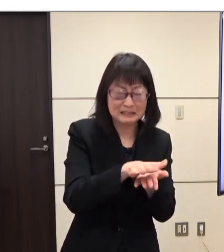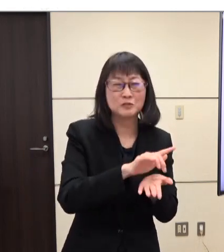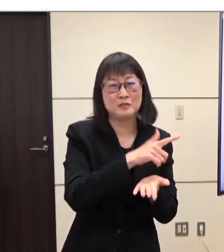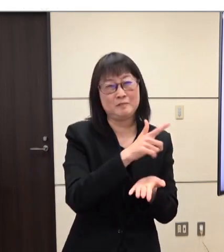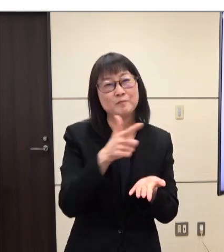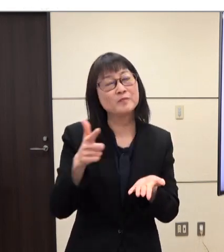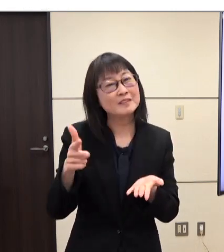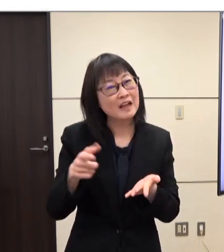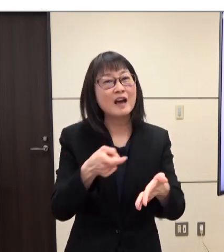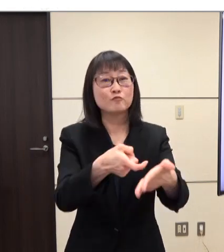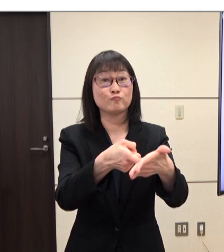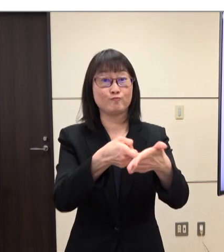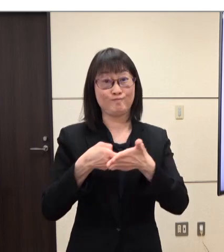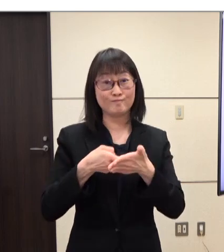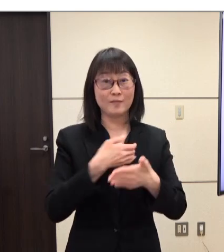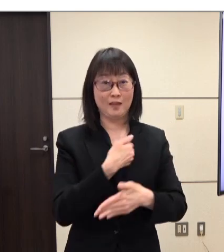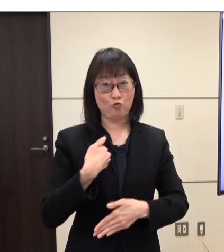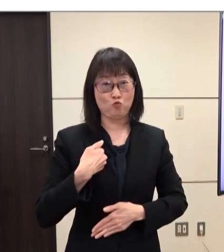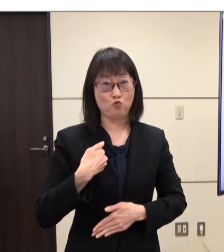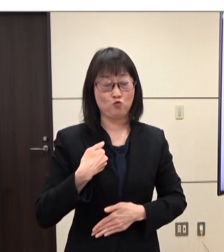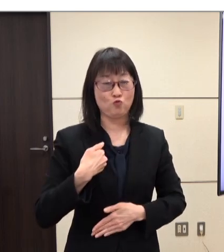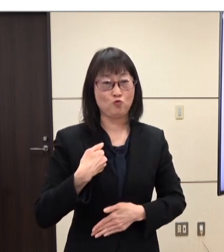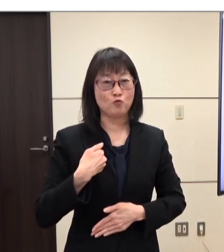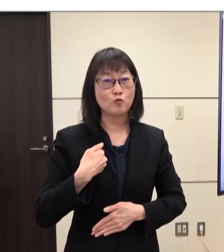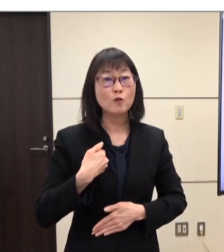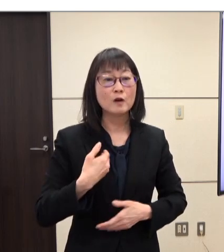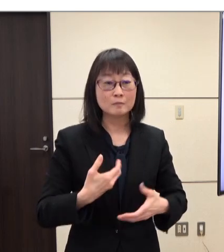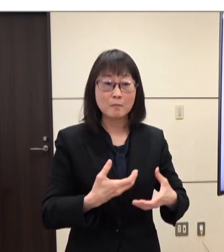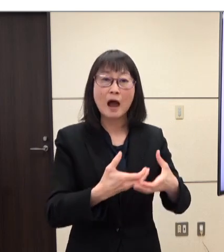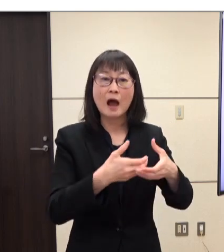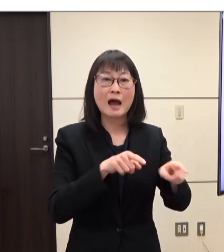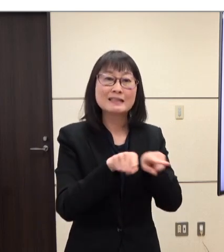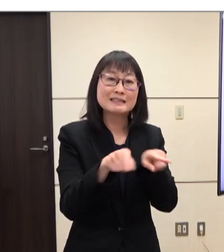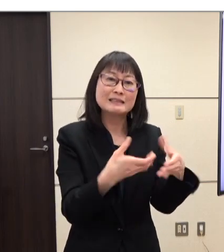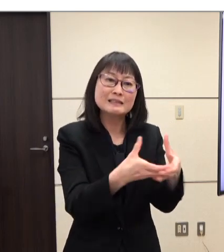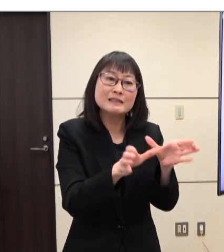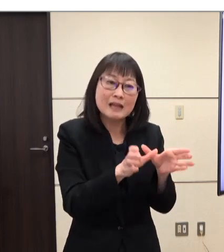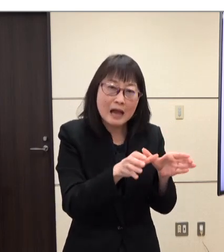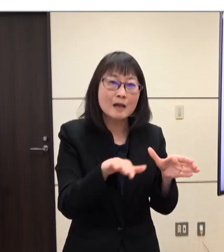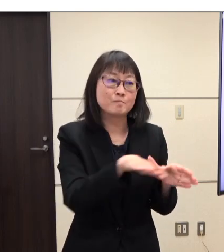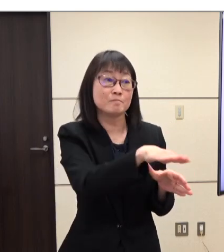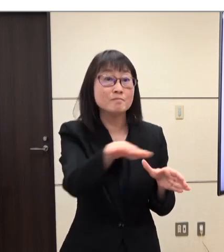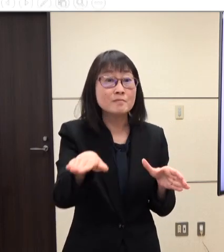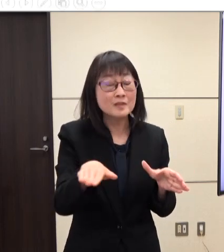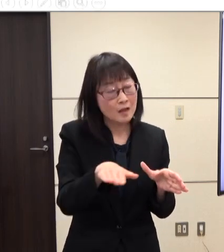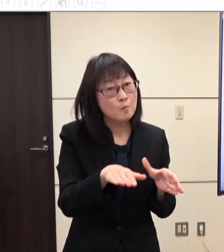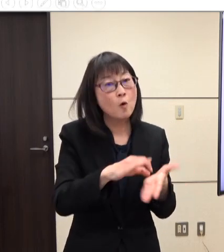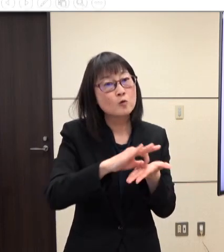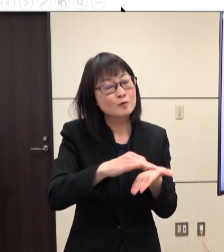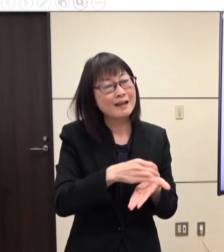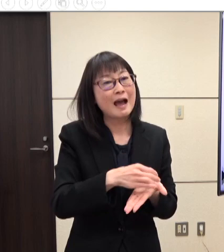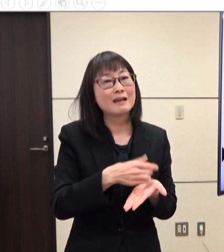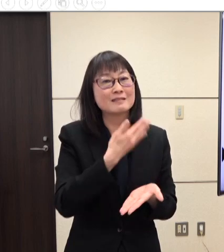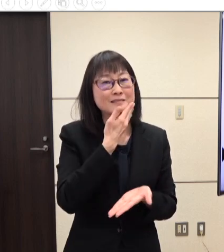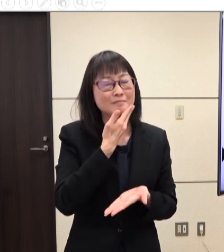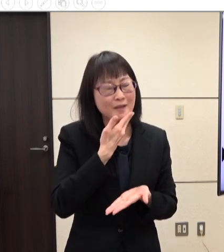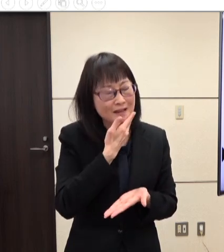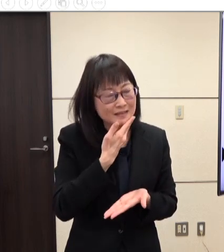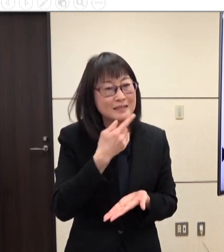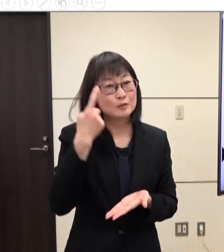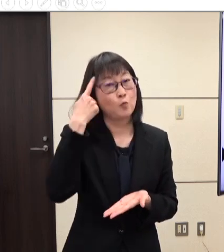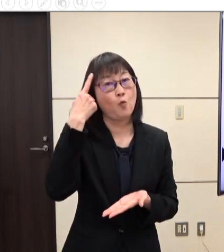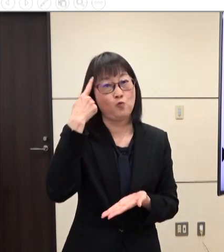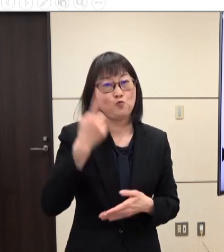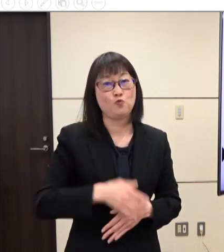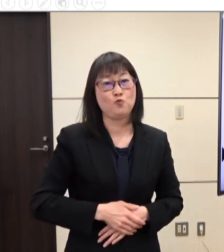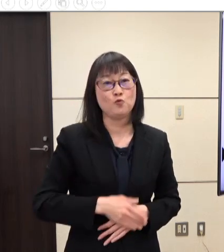まあおそらく自治体の皆さんだいぶ省力化されるんじゃないかというふうに思います。それからクラウドサービスで福島